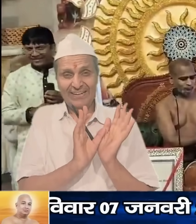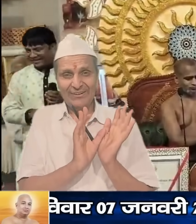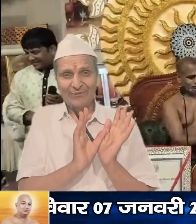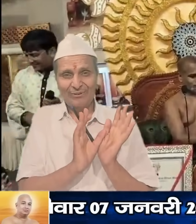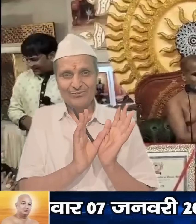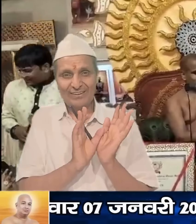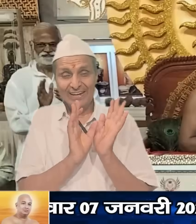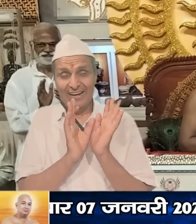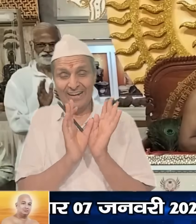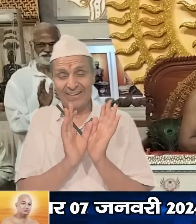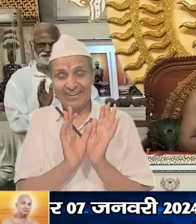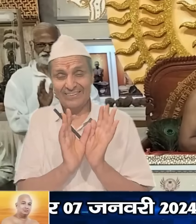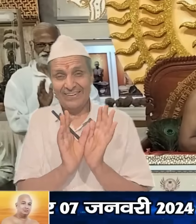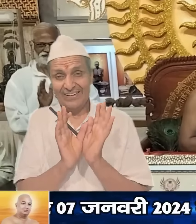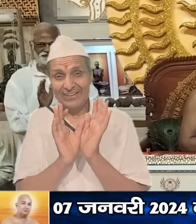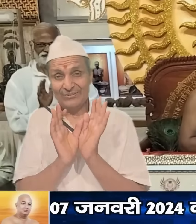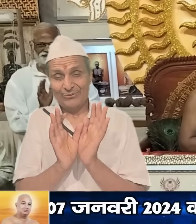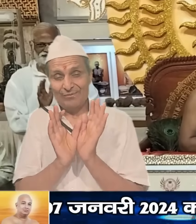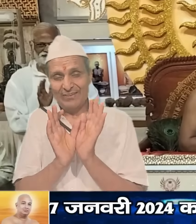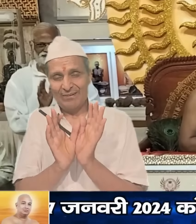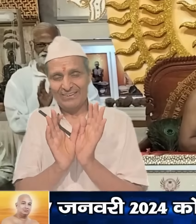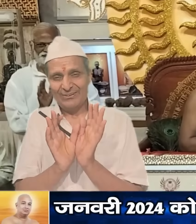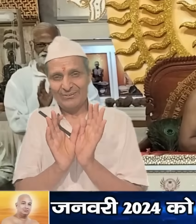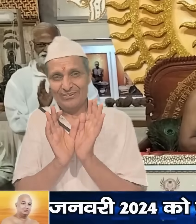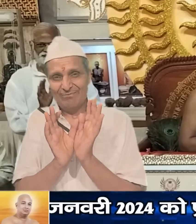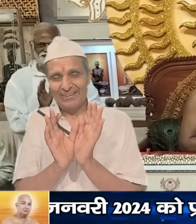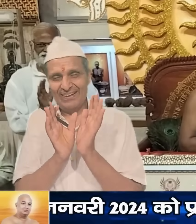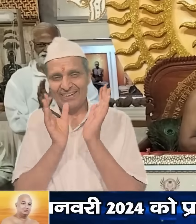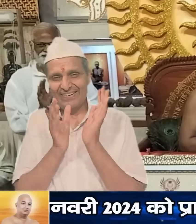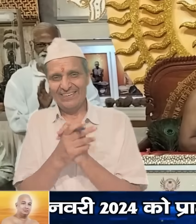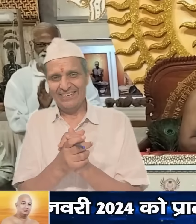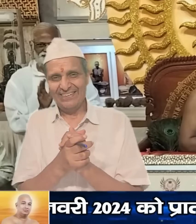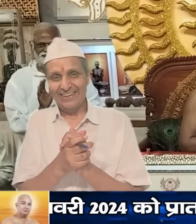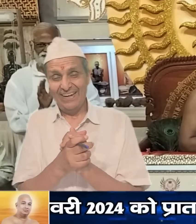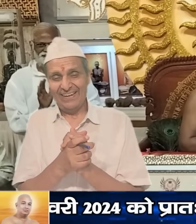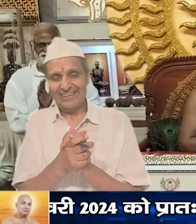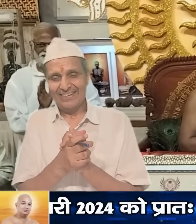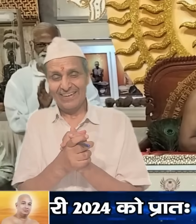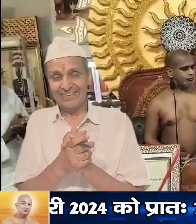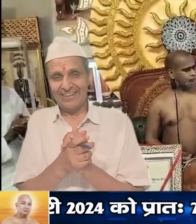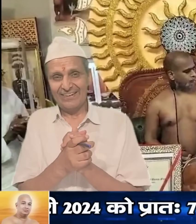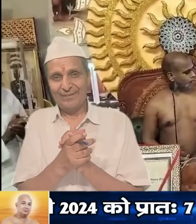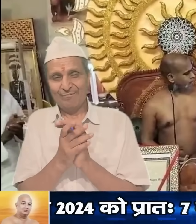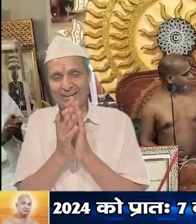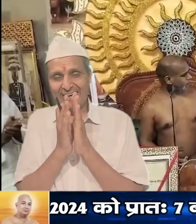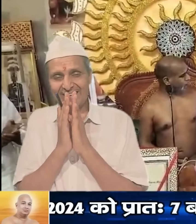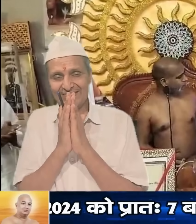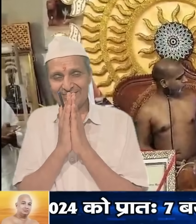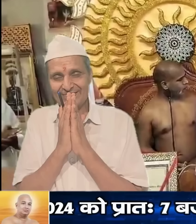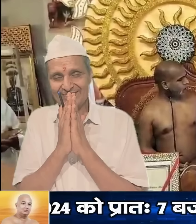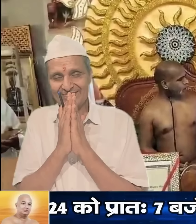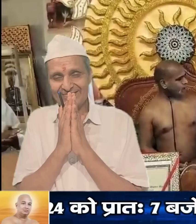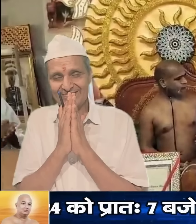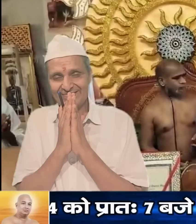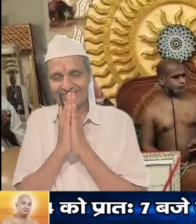यह डॉक्टर ऑफ फिलॉसफी आरिका श्री सुद्रणमती माता जी को प्रदान की गई, है ना, कैसा रहा। पर आज